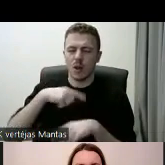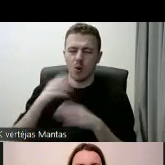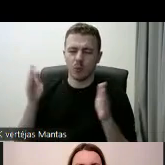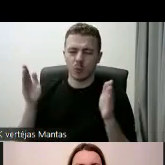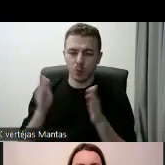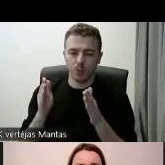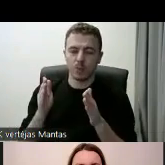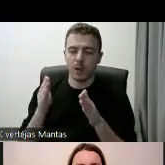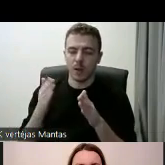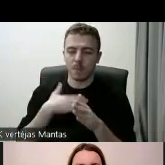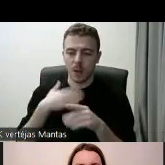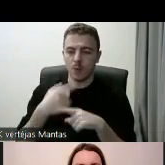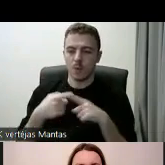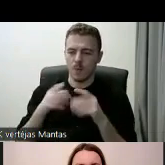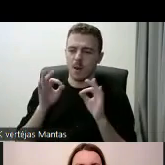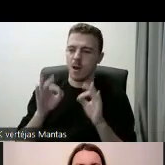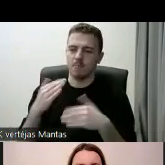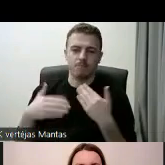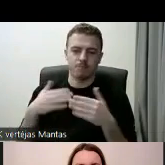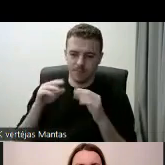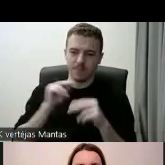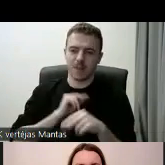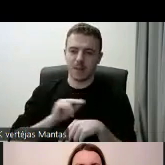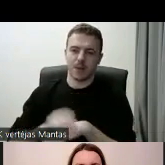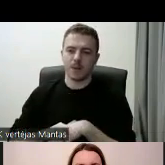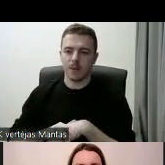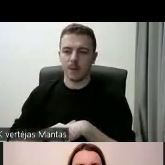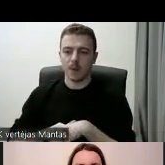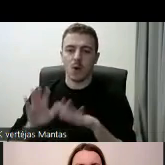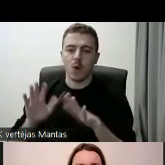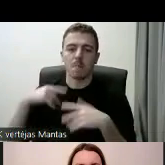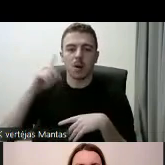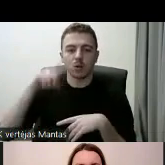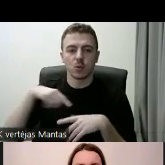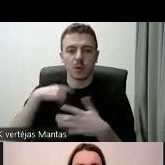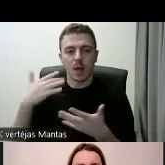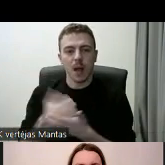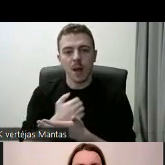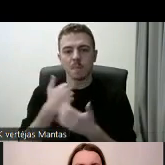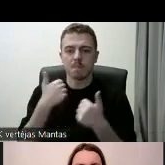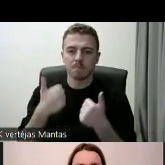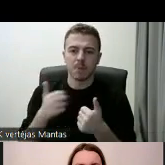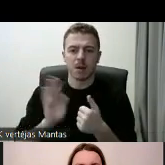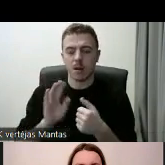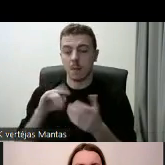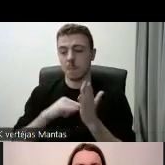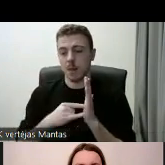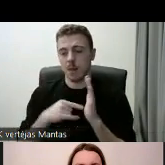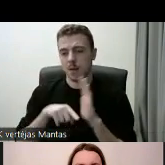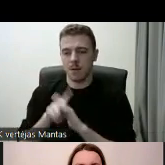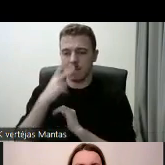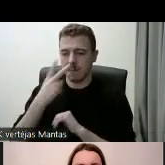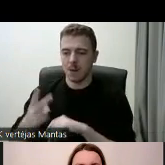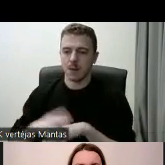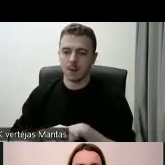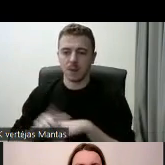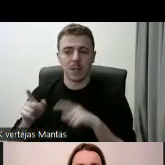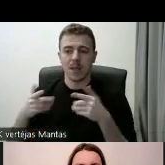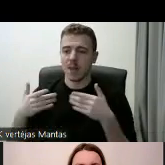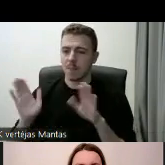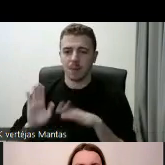laikotarpį mano priemonė pasiteisino. Ir kaip man žinoti, kad man pasisekė, viskas yra plane. Ir nepasiduokite